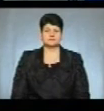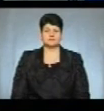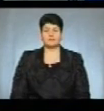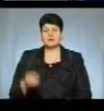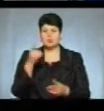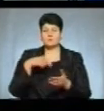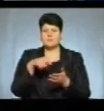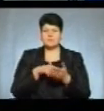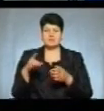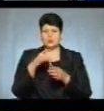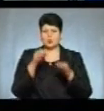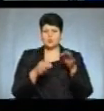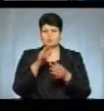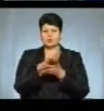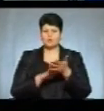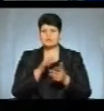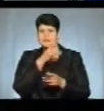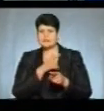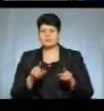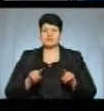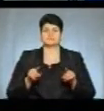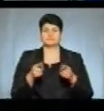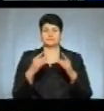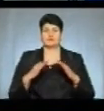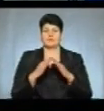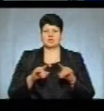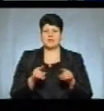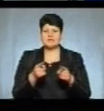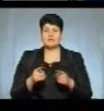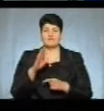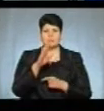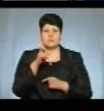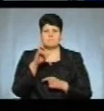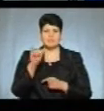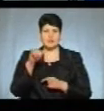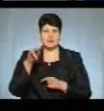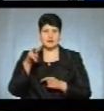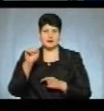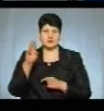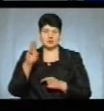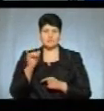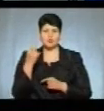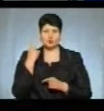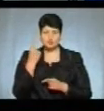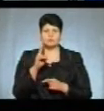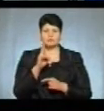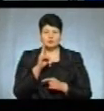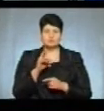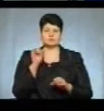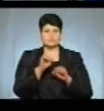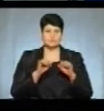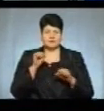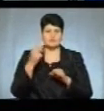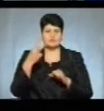Тернопільський міськрайонний суд продовжив термін тримання під домашнім арештом Володимира Білашевича, одного з підозрюваних у побитті 20-річного